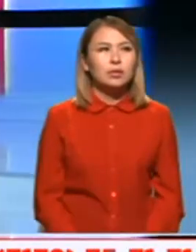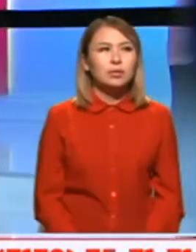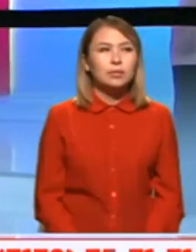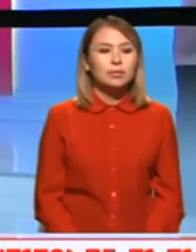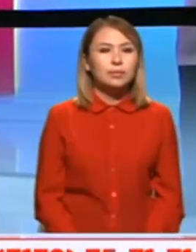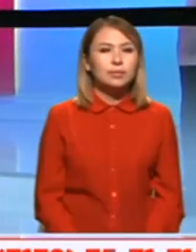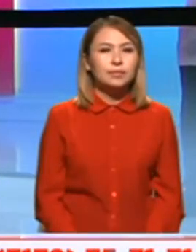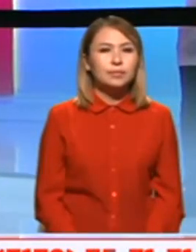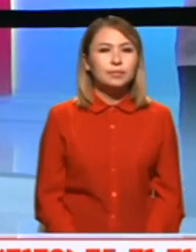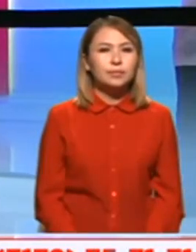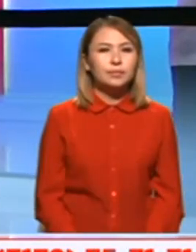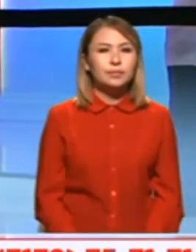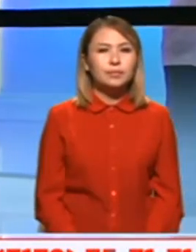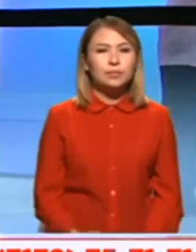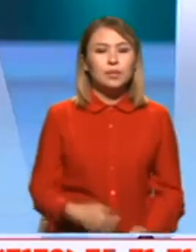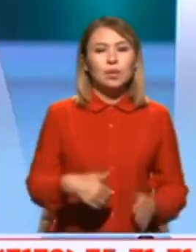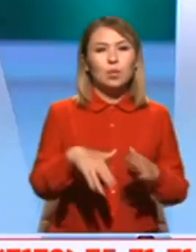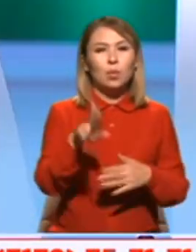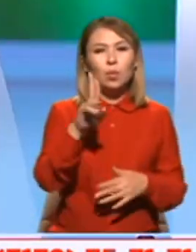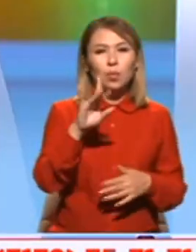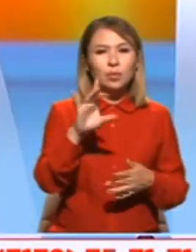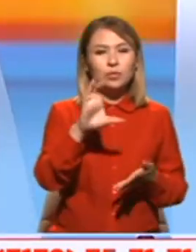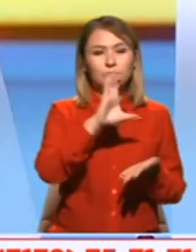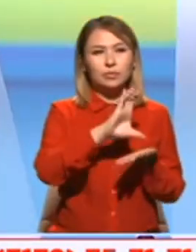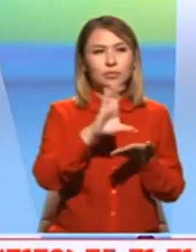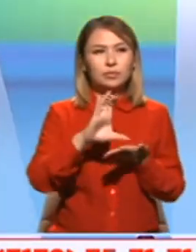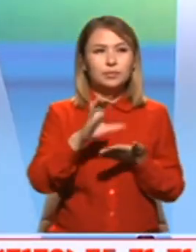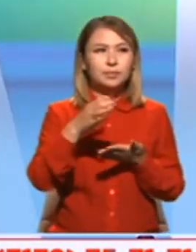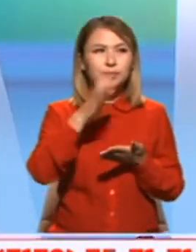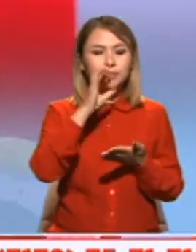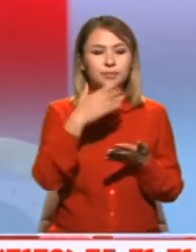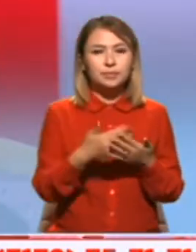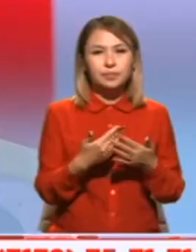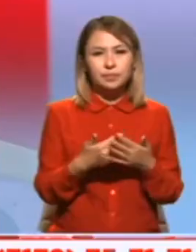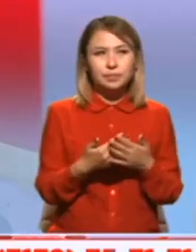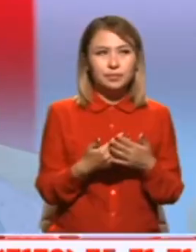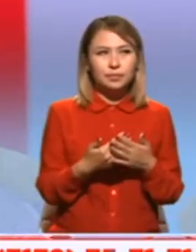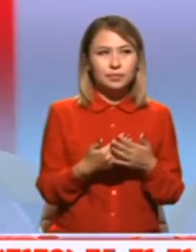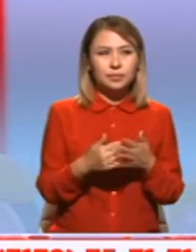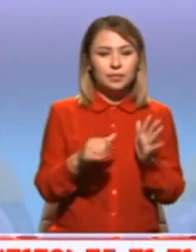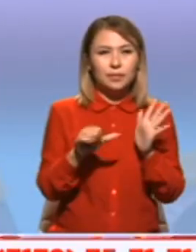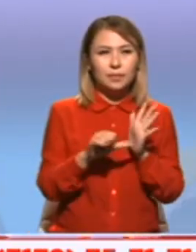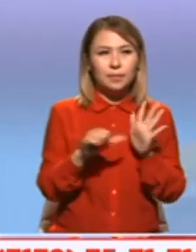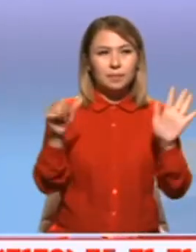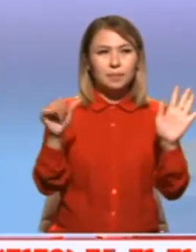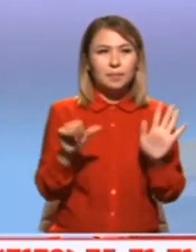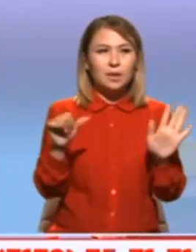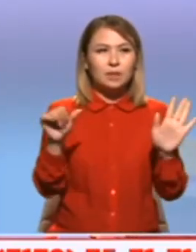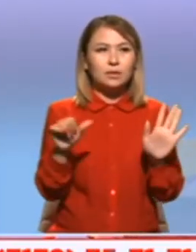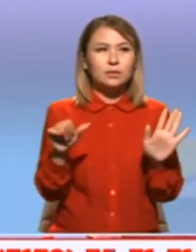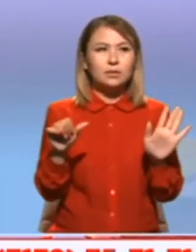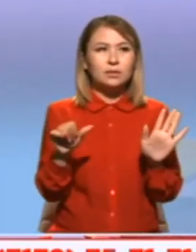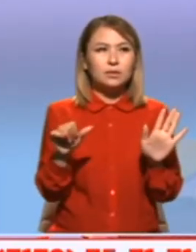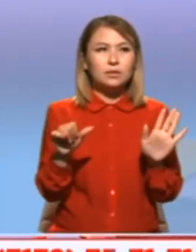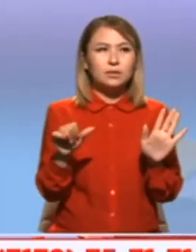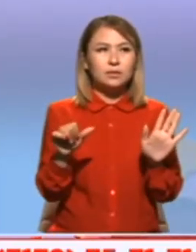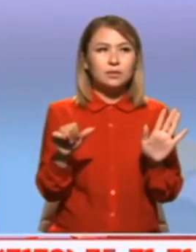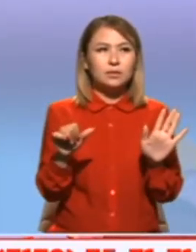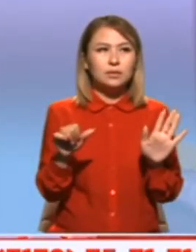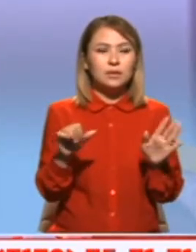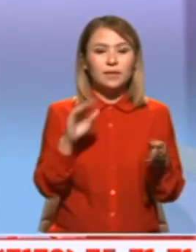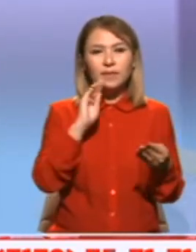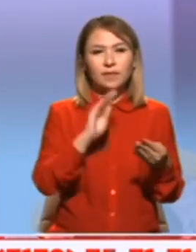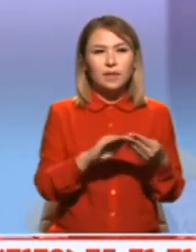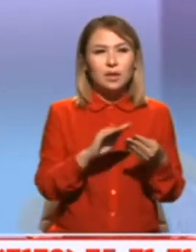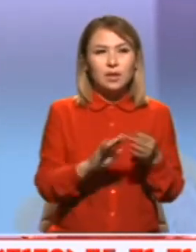сіз ол суды курспен ішкен дұрыс. Яғни мысалы қараңыз, 6 ай уақытында, яғни қадымғы қалыпты